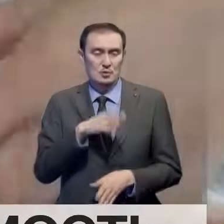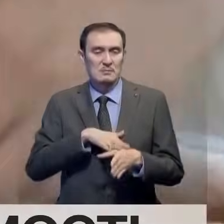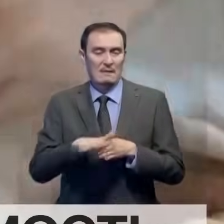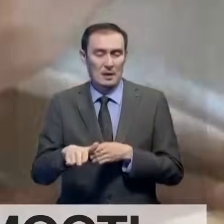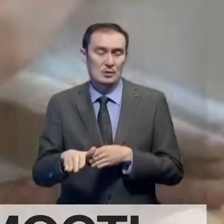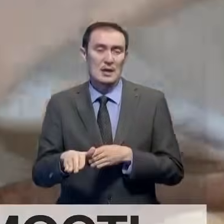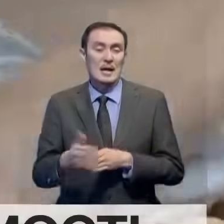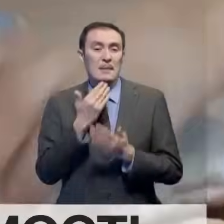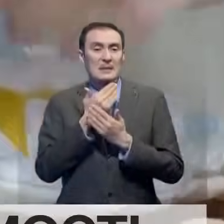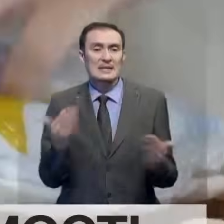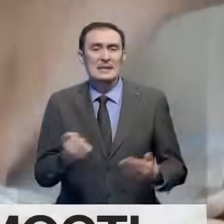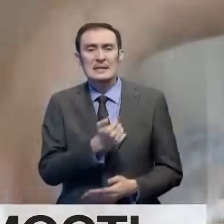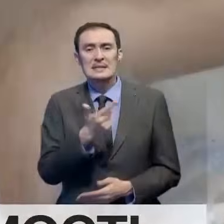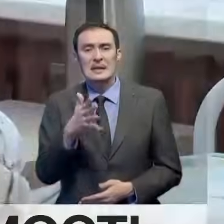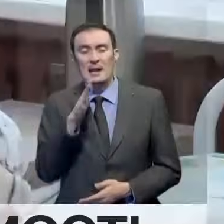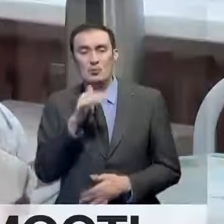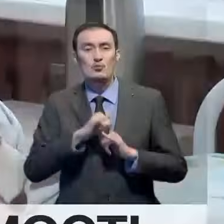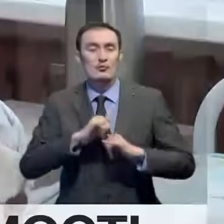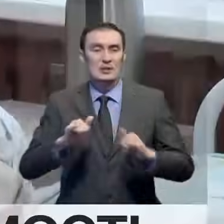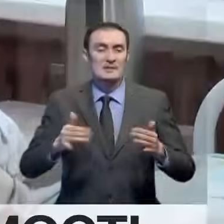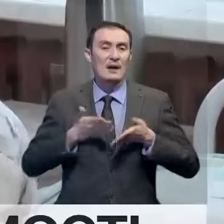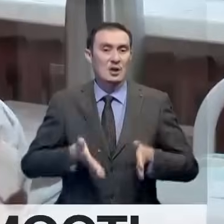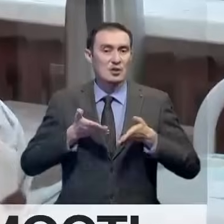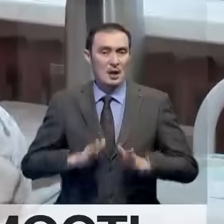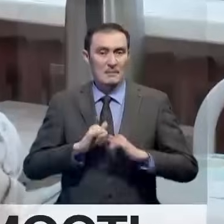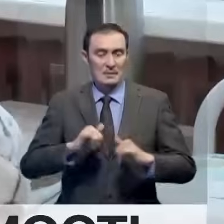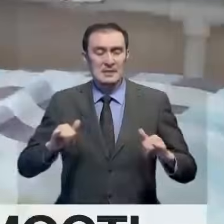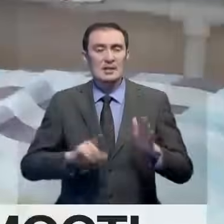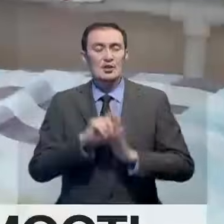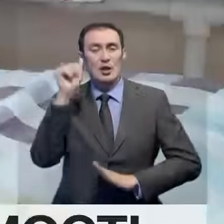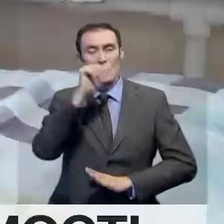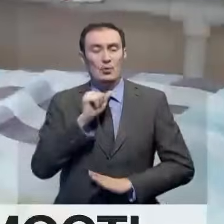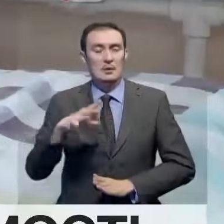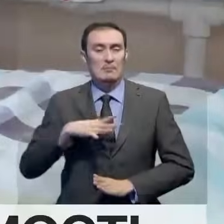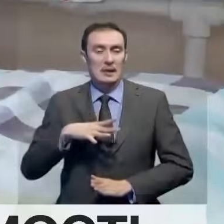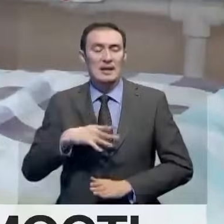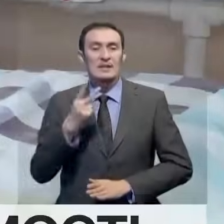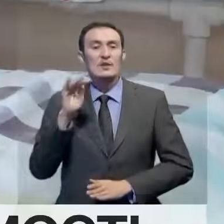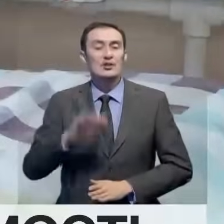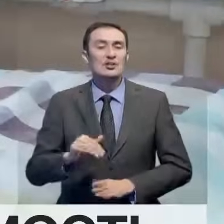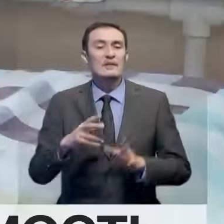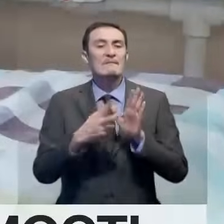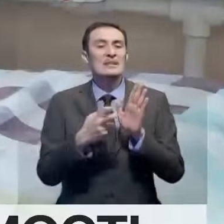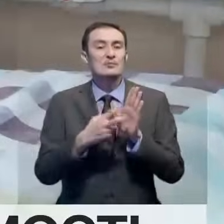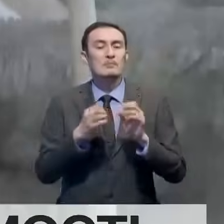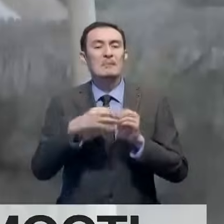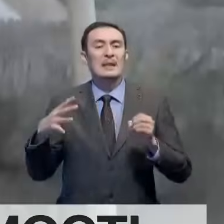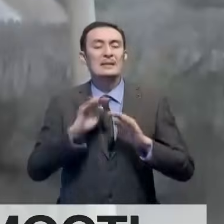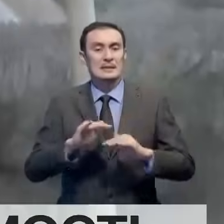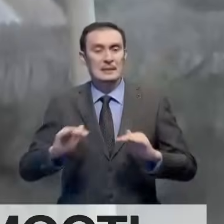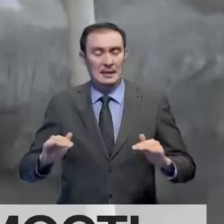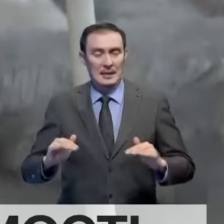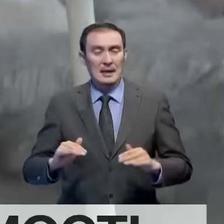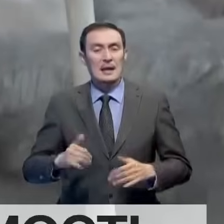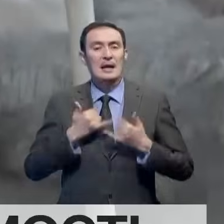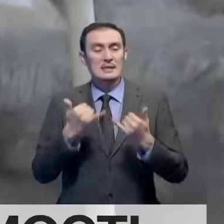справляются. Последние несколько лет в регионе увеличивается рождаемость. С начала года на свет появились 2815 детей.